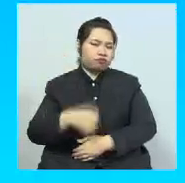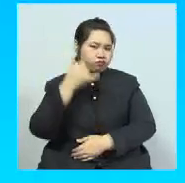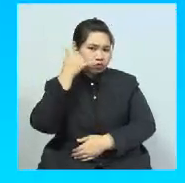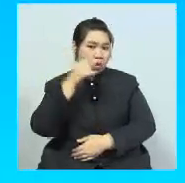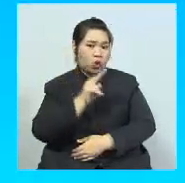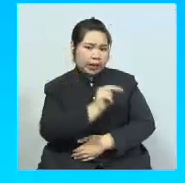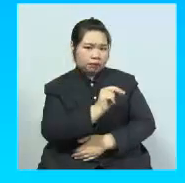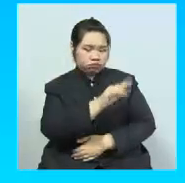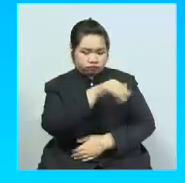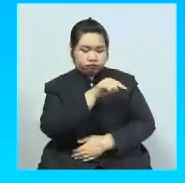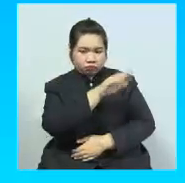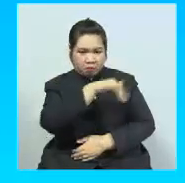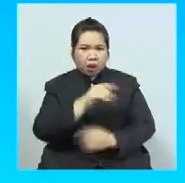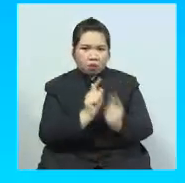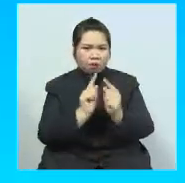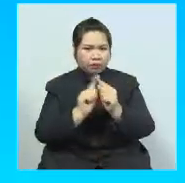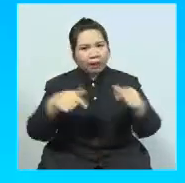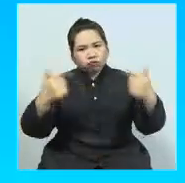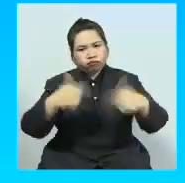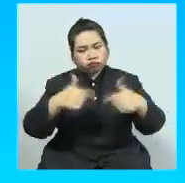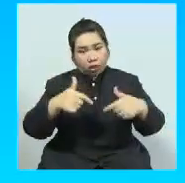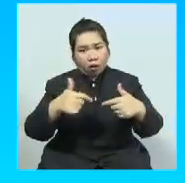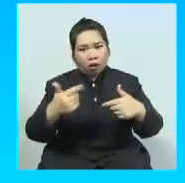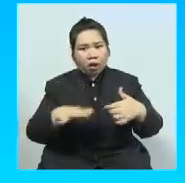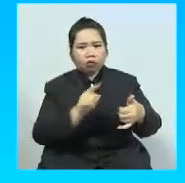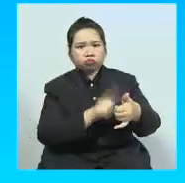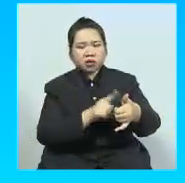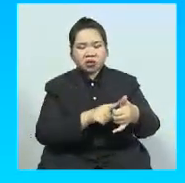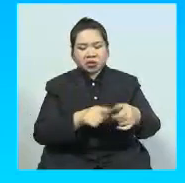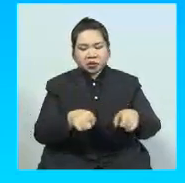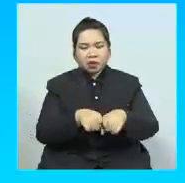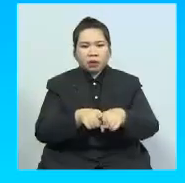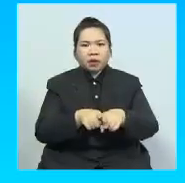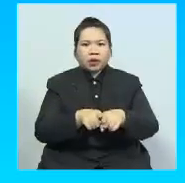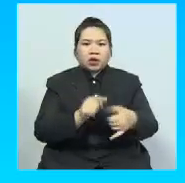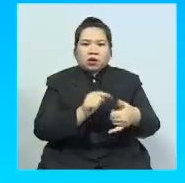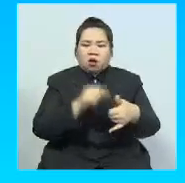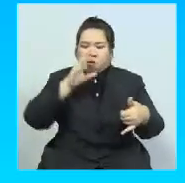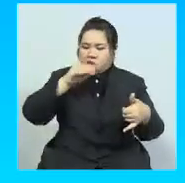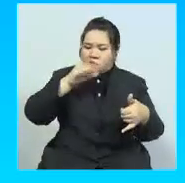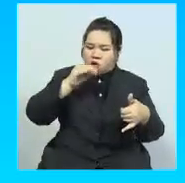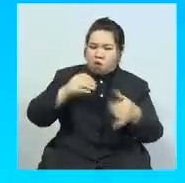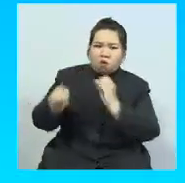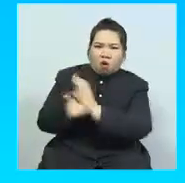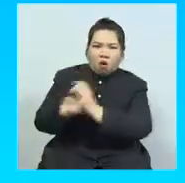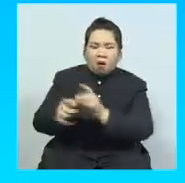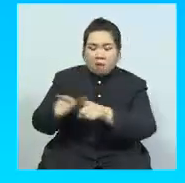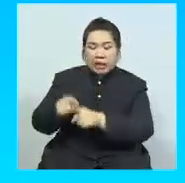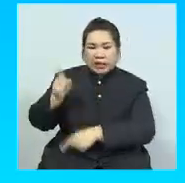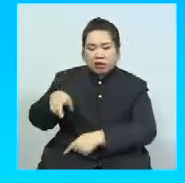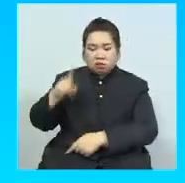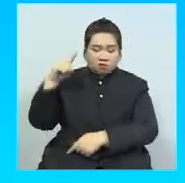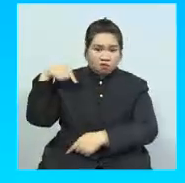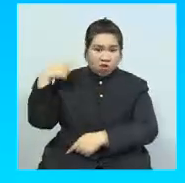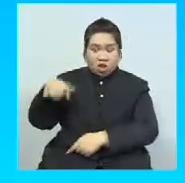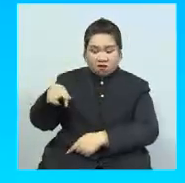ออกมาเพื่อเคลียร์ปัญหาแต่ว่ามีปากเสียงกันและผู้ตายก็ถูกเหยียดหยามนะคือและผู้ตายเนี่ยไปเหยียดหยามที่แฟนสาวเลิกราท